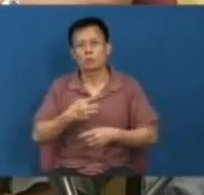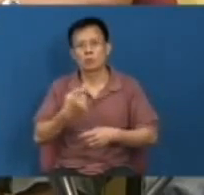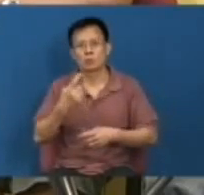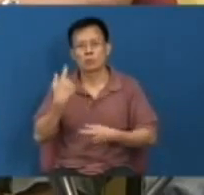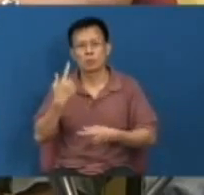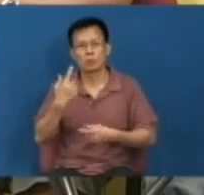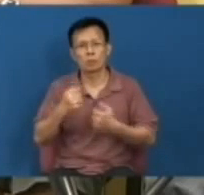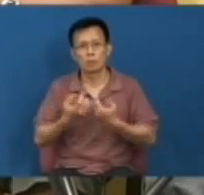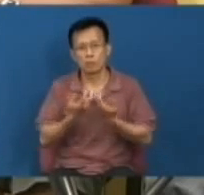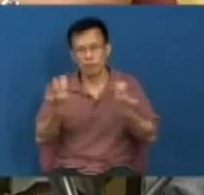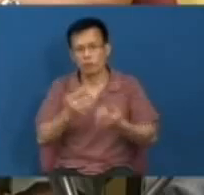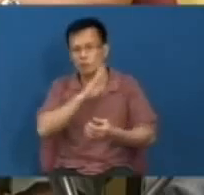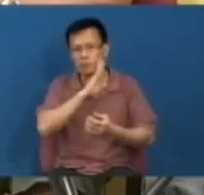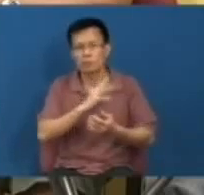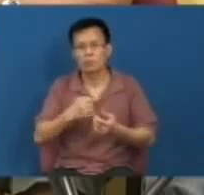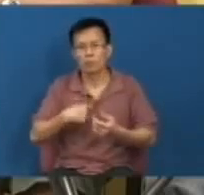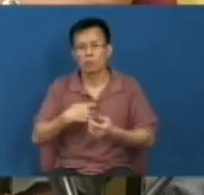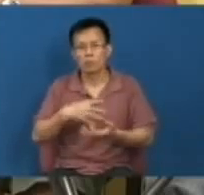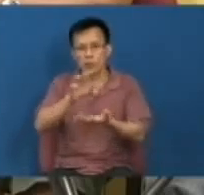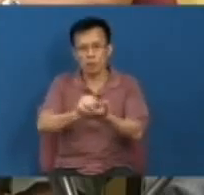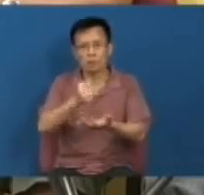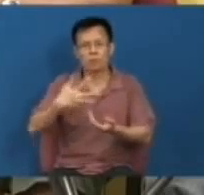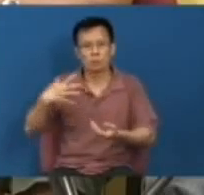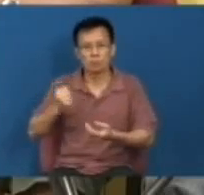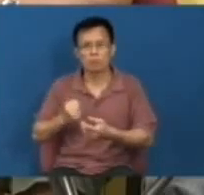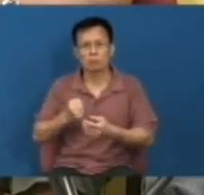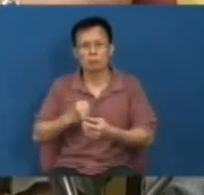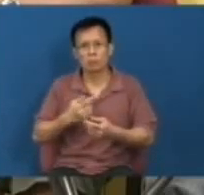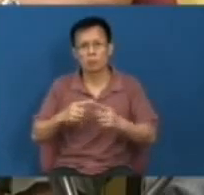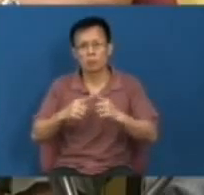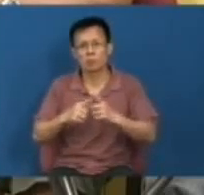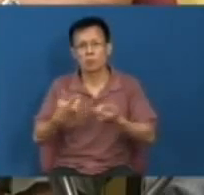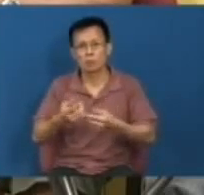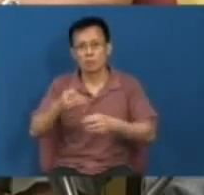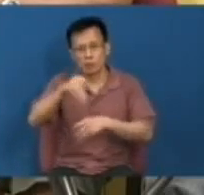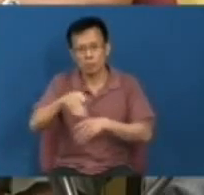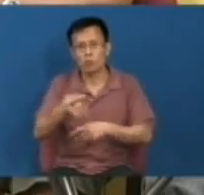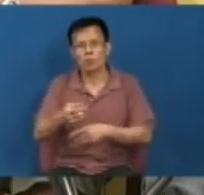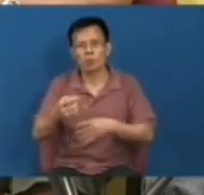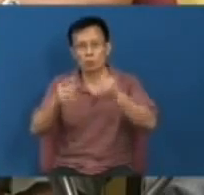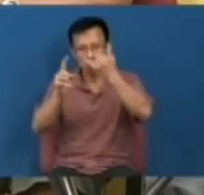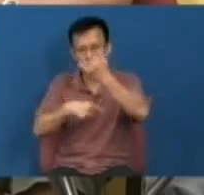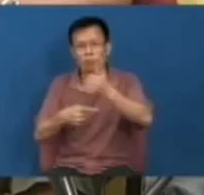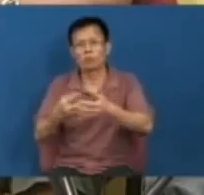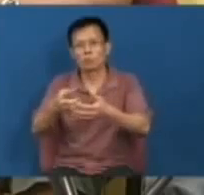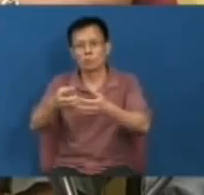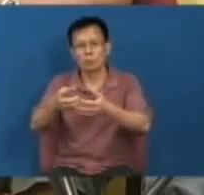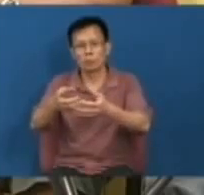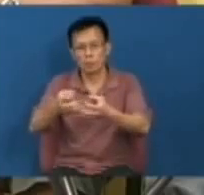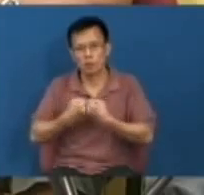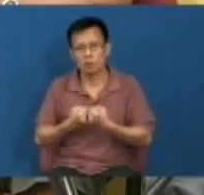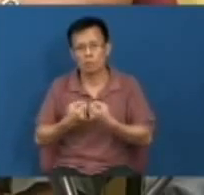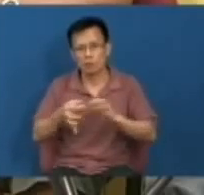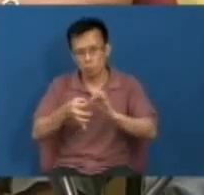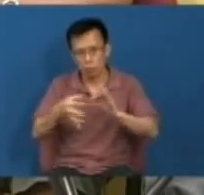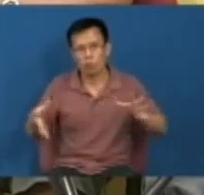企。咁咧佢就話咧，我哋係佔用人。即係只要我簽咗呢份嘢咧，就有60000蚊收，就唔關你先生事嘅。即